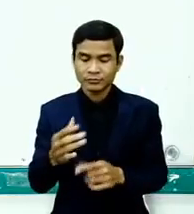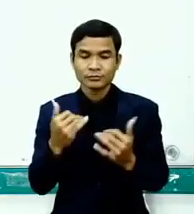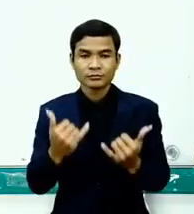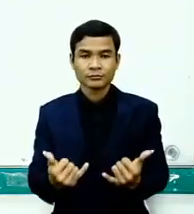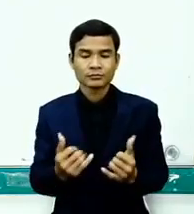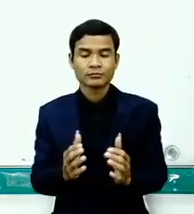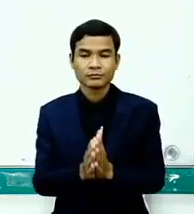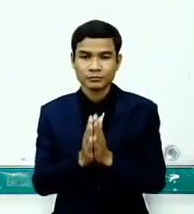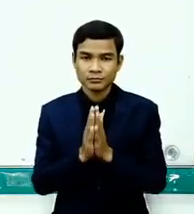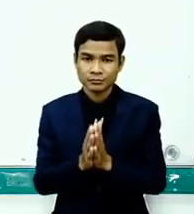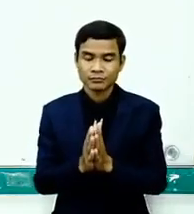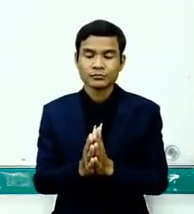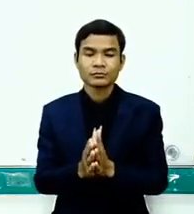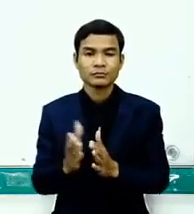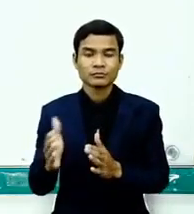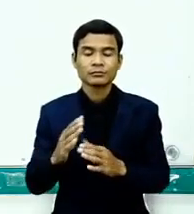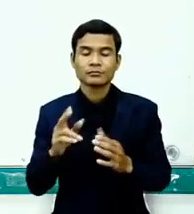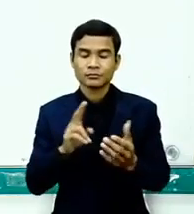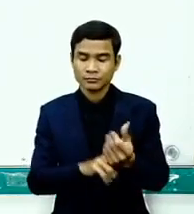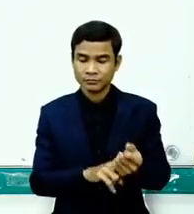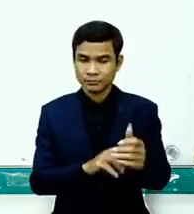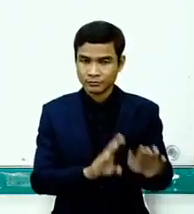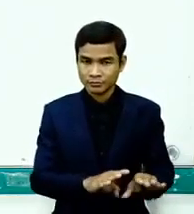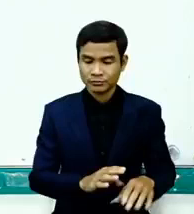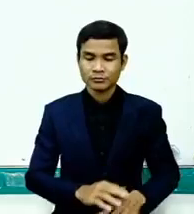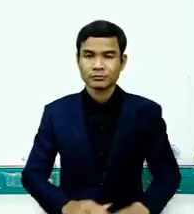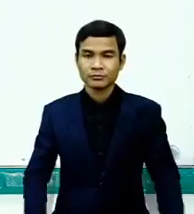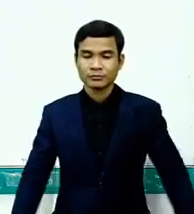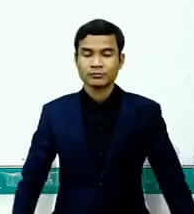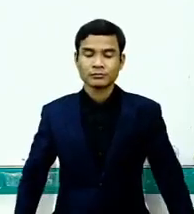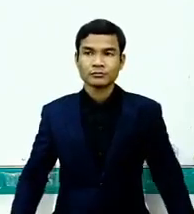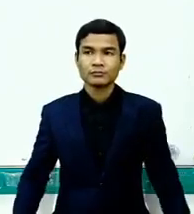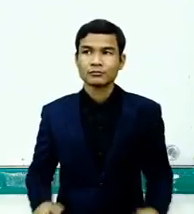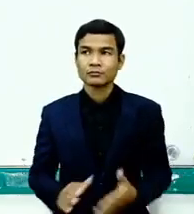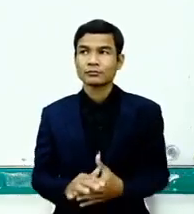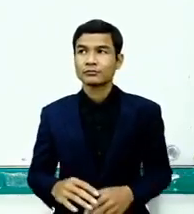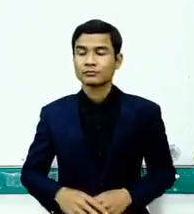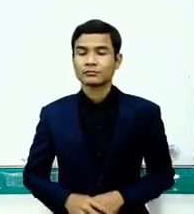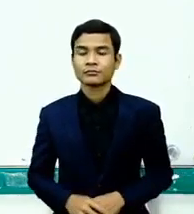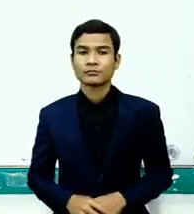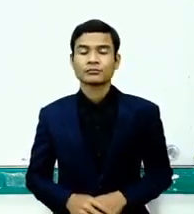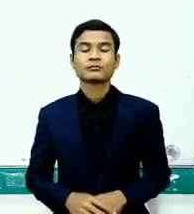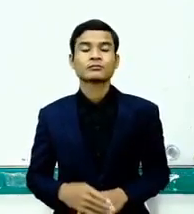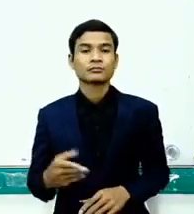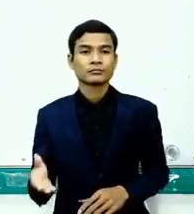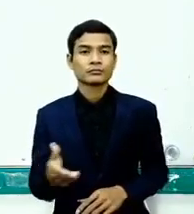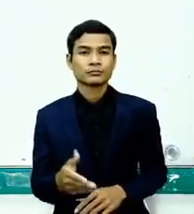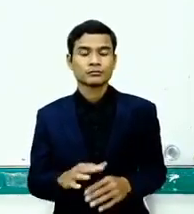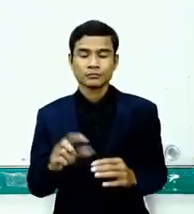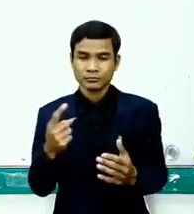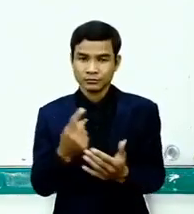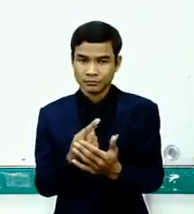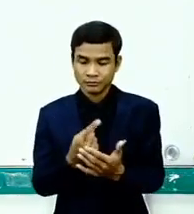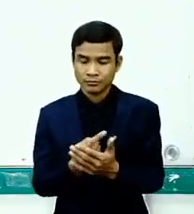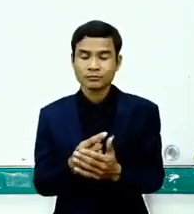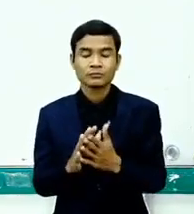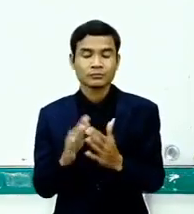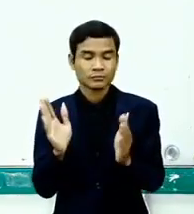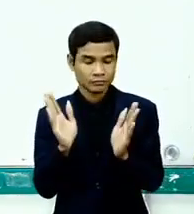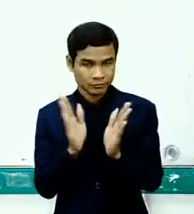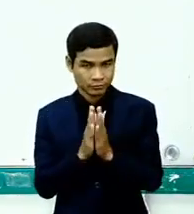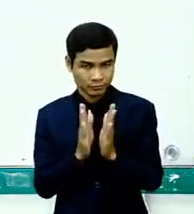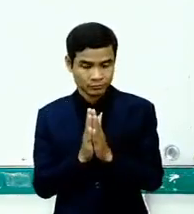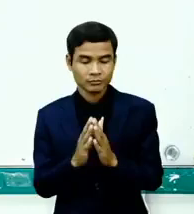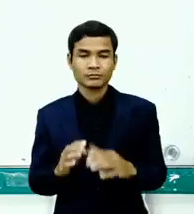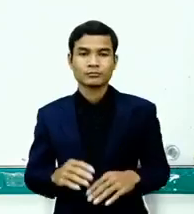ឥឡូវនេះសូមកូនកូនចាដាក់ក្តារឈ្មោះចុះទៅចាហើយកូនកូនចាចូលរួមចាផ្ទះដៃ